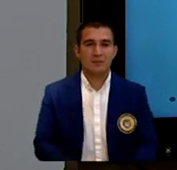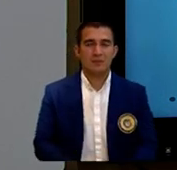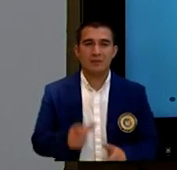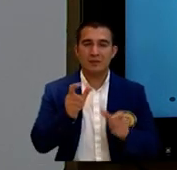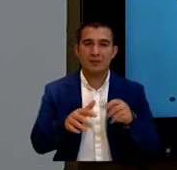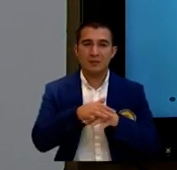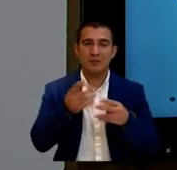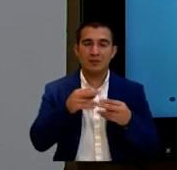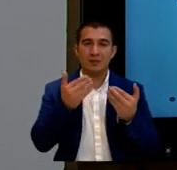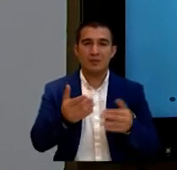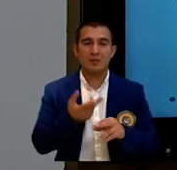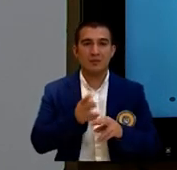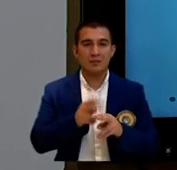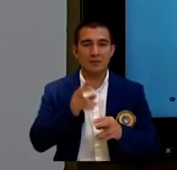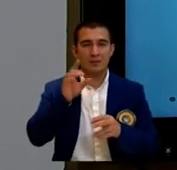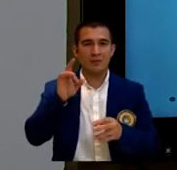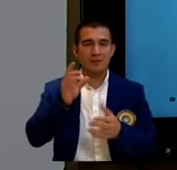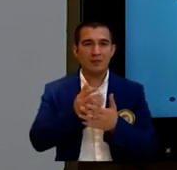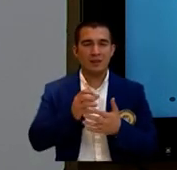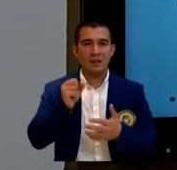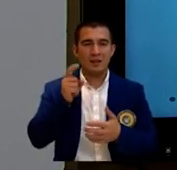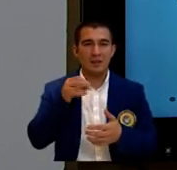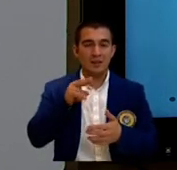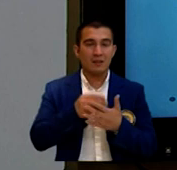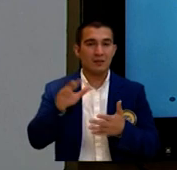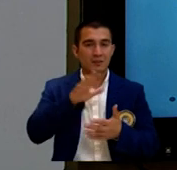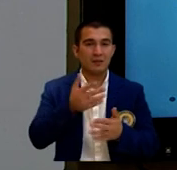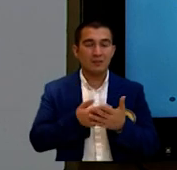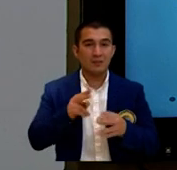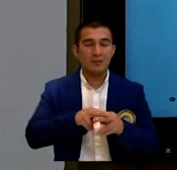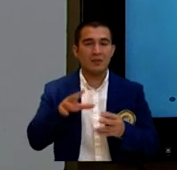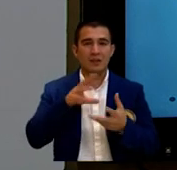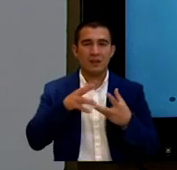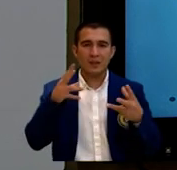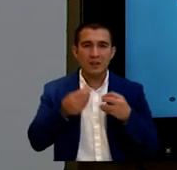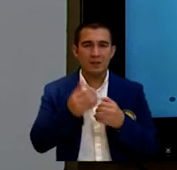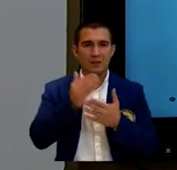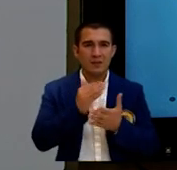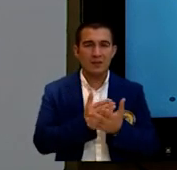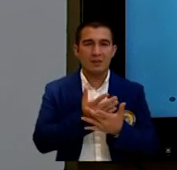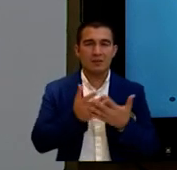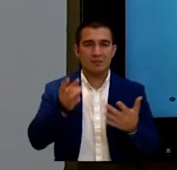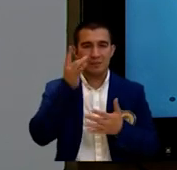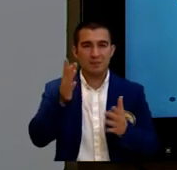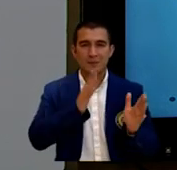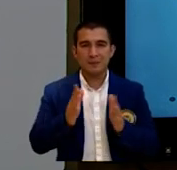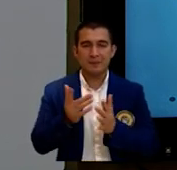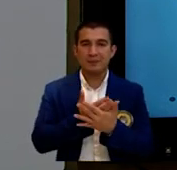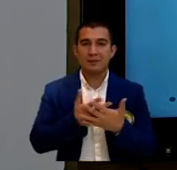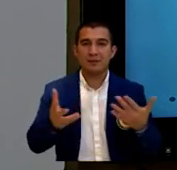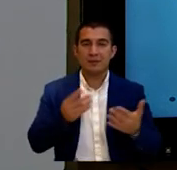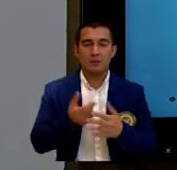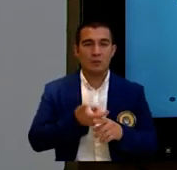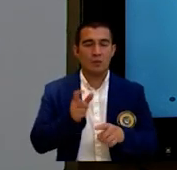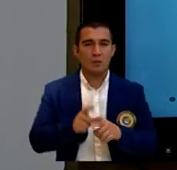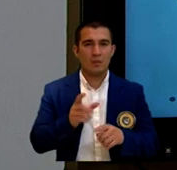O'rta Osiyo xalqlari uchun, Toshkent xalqi uchun fan, madaniyat sohalarini rivojlanishiga